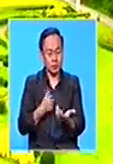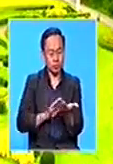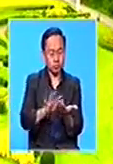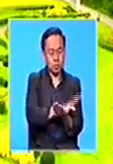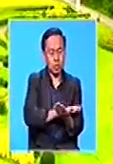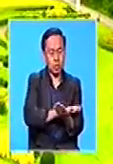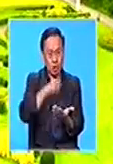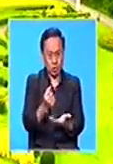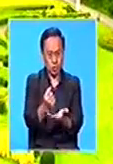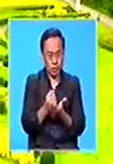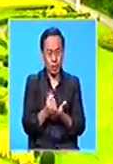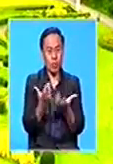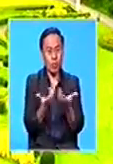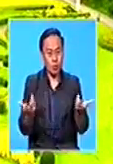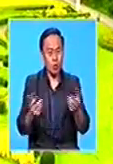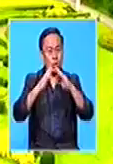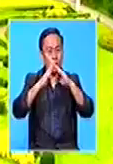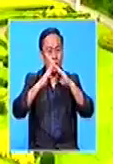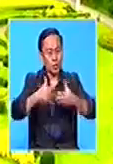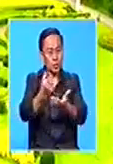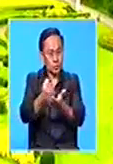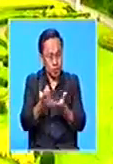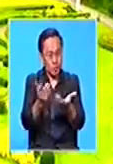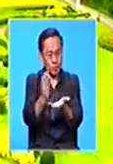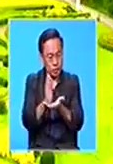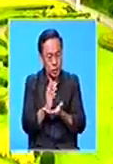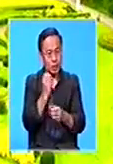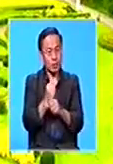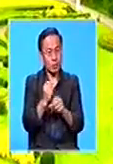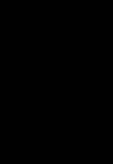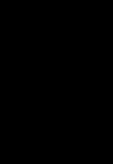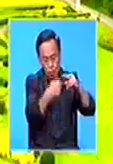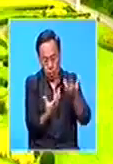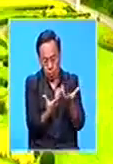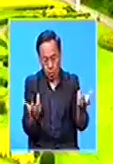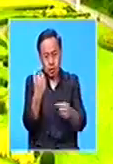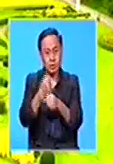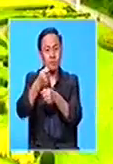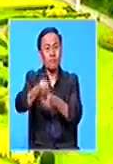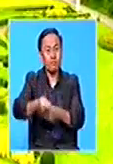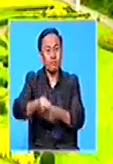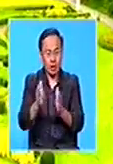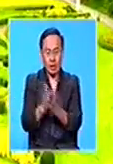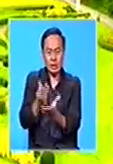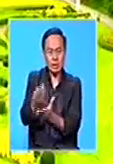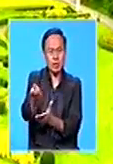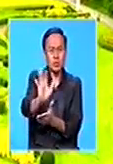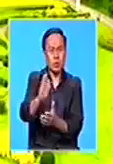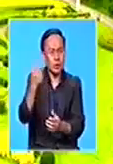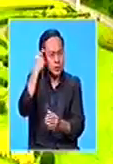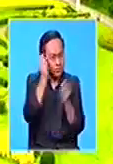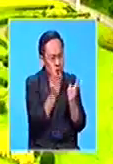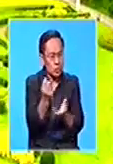ศได้ไหมว่าอยากได้สิ่งอุปกรณ์เพื่อจะไปทำฝายนะครับทั้งจะได้ไม่ต้องเสียเงินไงพอเสียเงินม